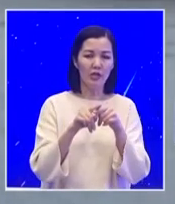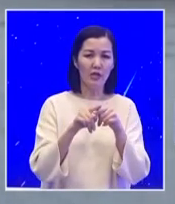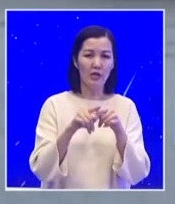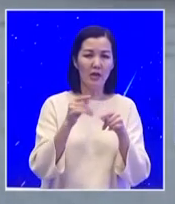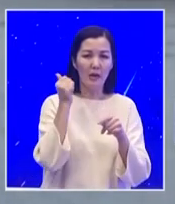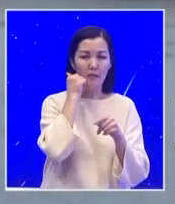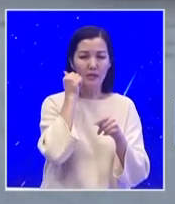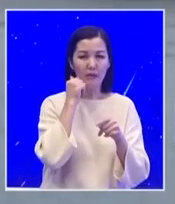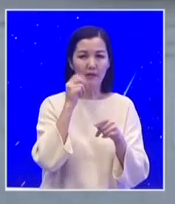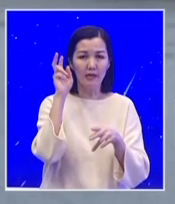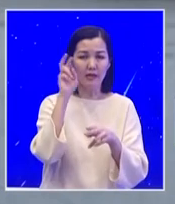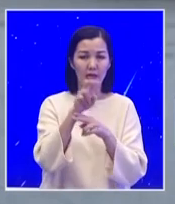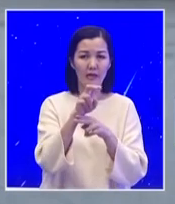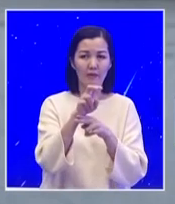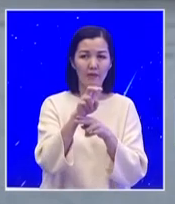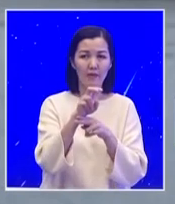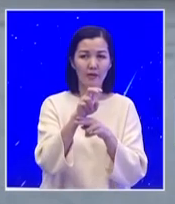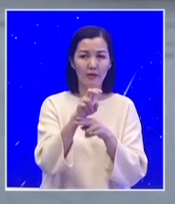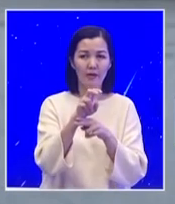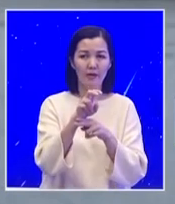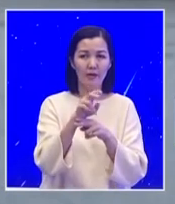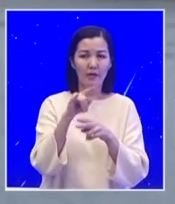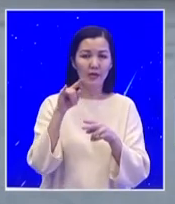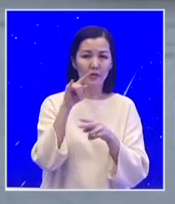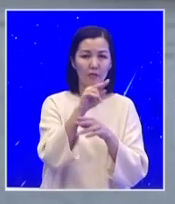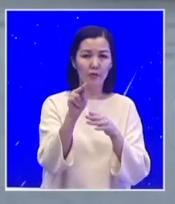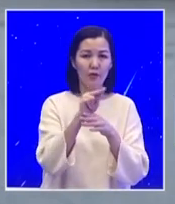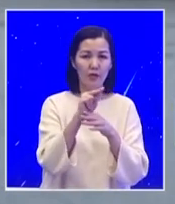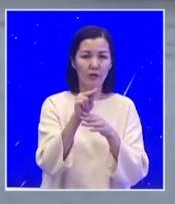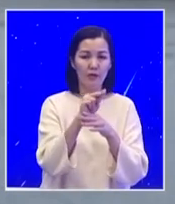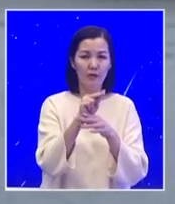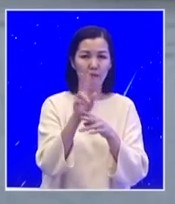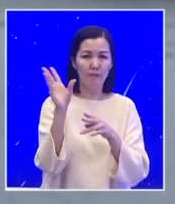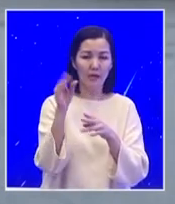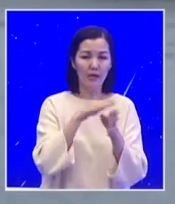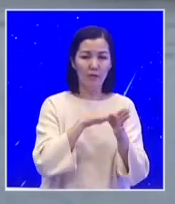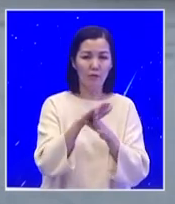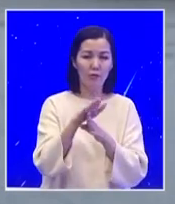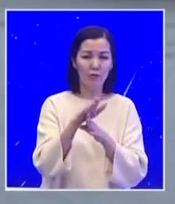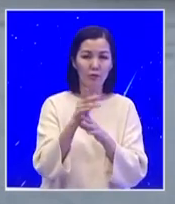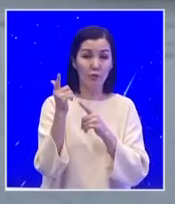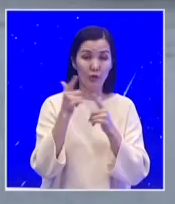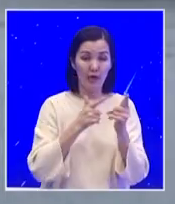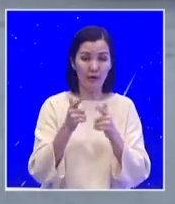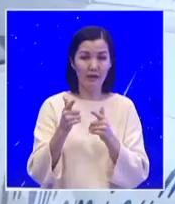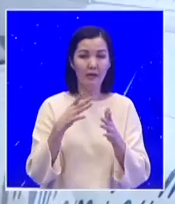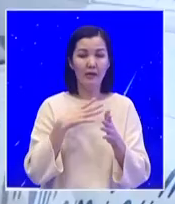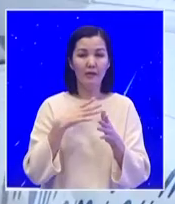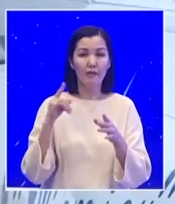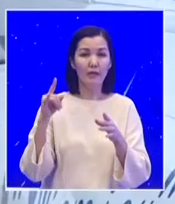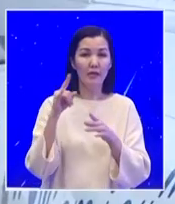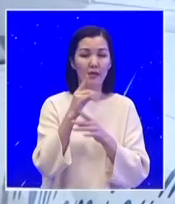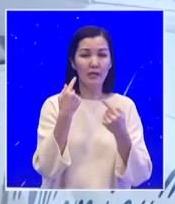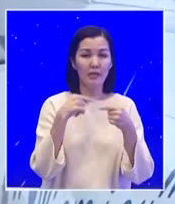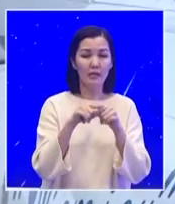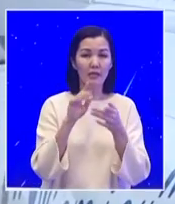кеп инженерлер самолеттің ремонт регламент бәрін полностью жасап, қазір біздің самолеттің техническі